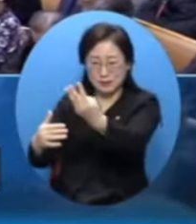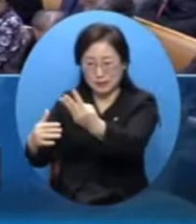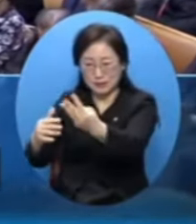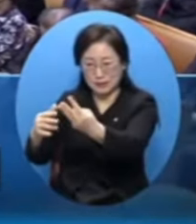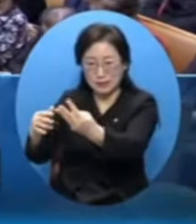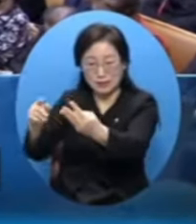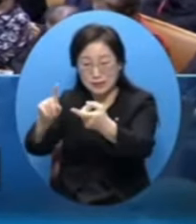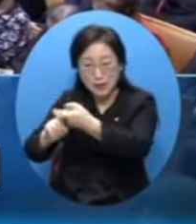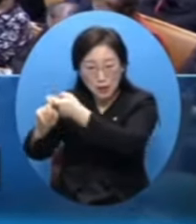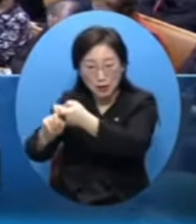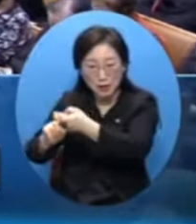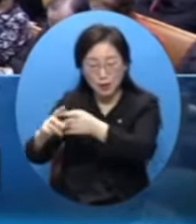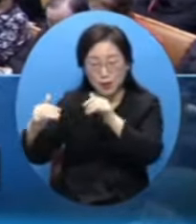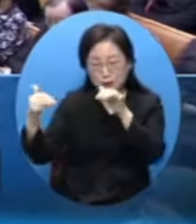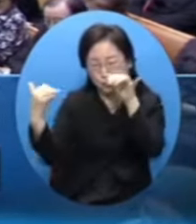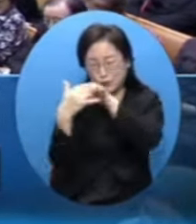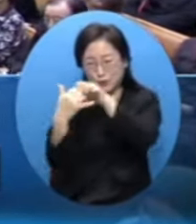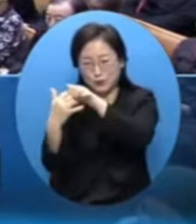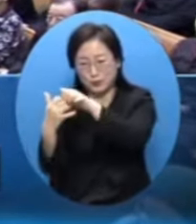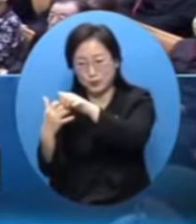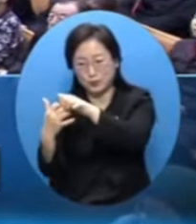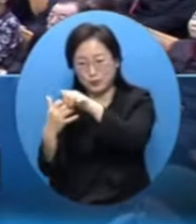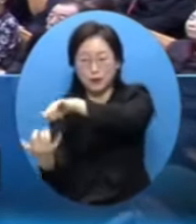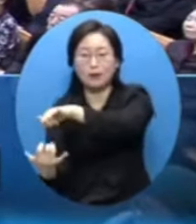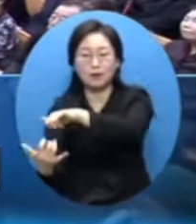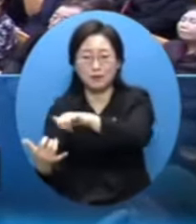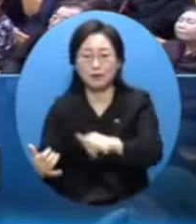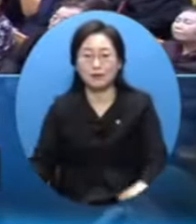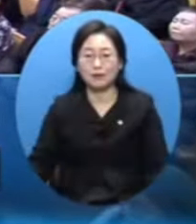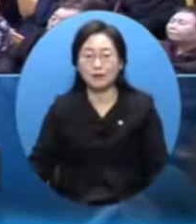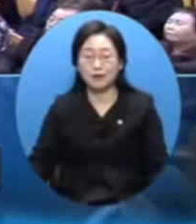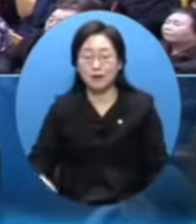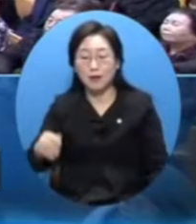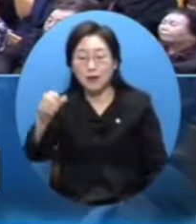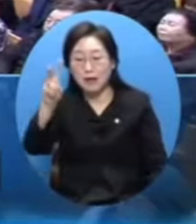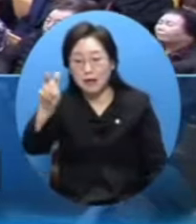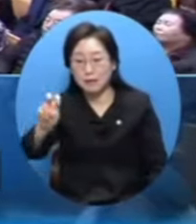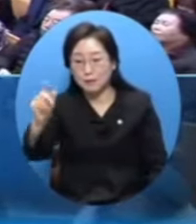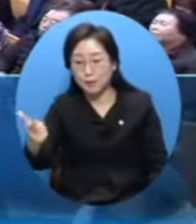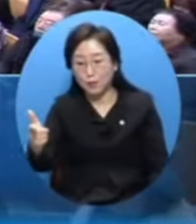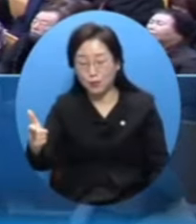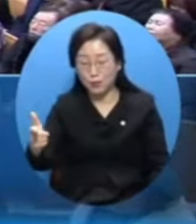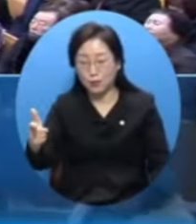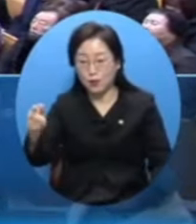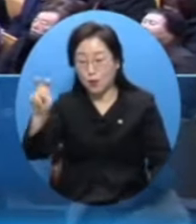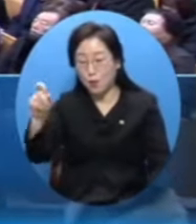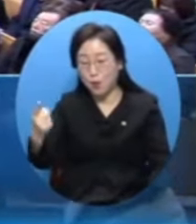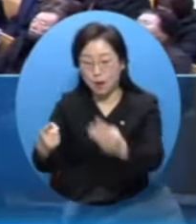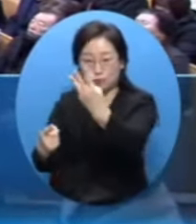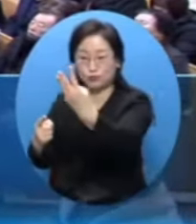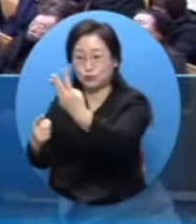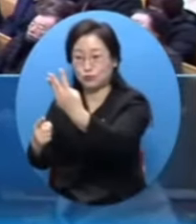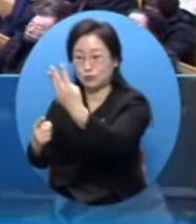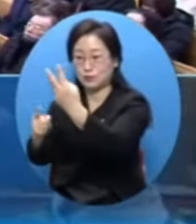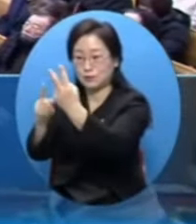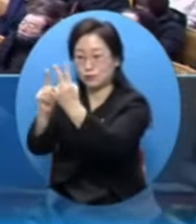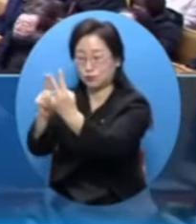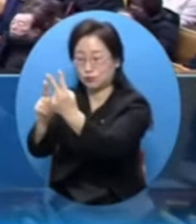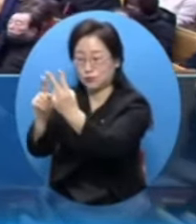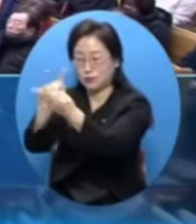주민들을 치게 하심으로 그들이 패였으니 곧 암몬과 모압 자손이 일어나 세일산 주민들을 쳐서